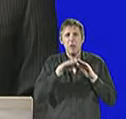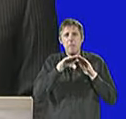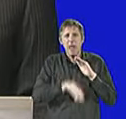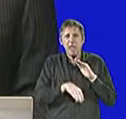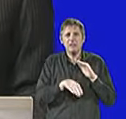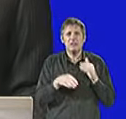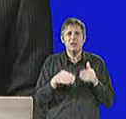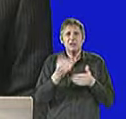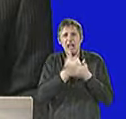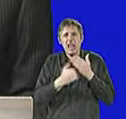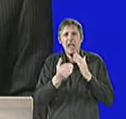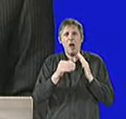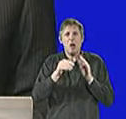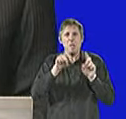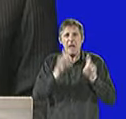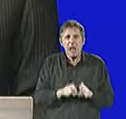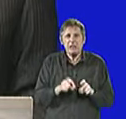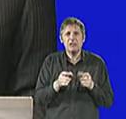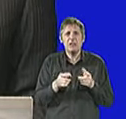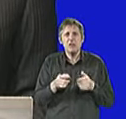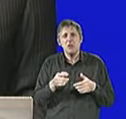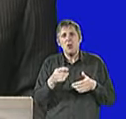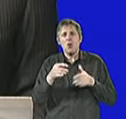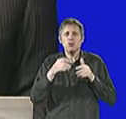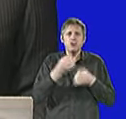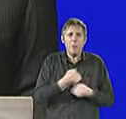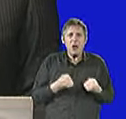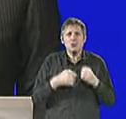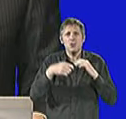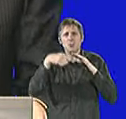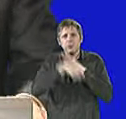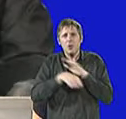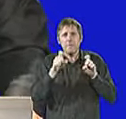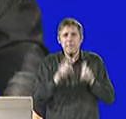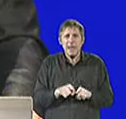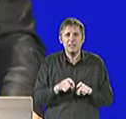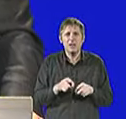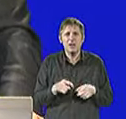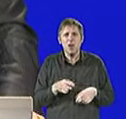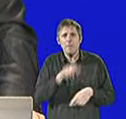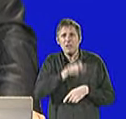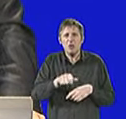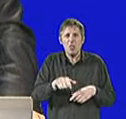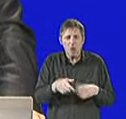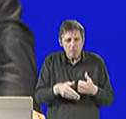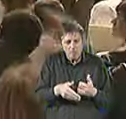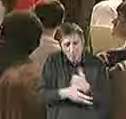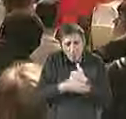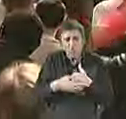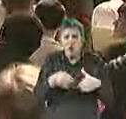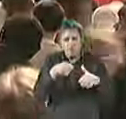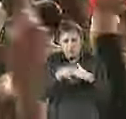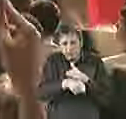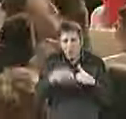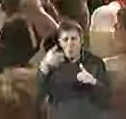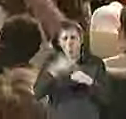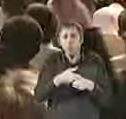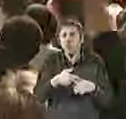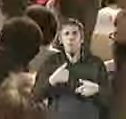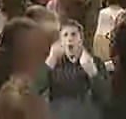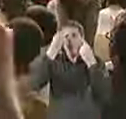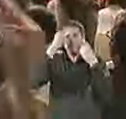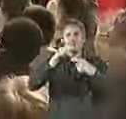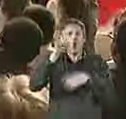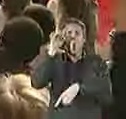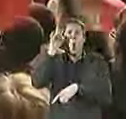de chômage, à diminuer les aides aux plus démunis, aux plus fragiles. Je m'y suis refusé. La